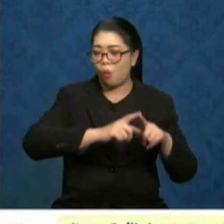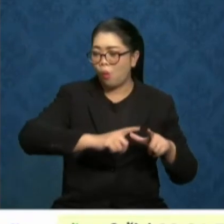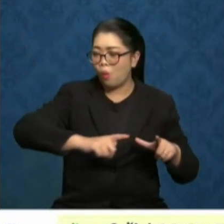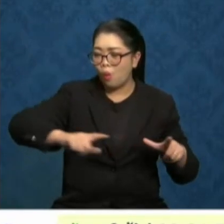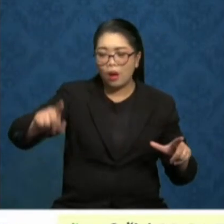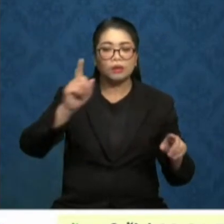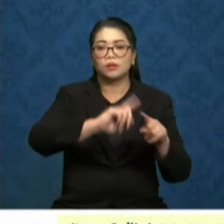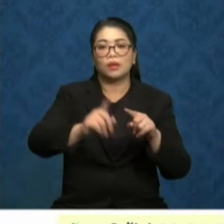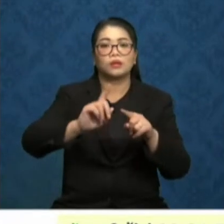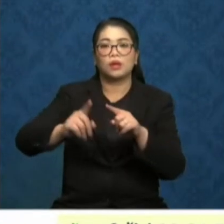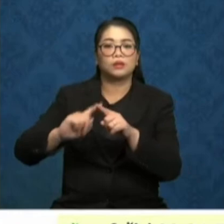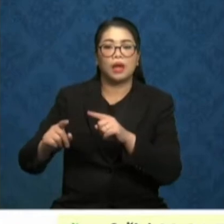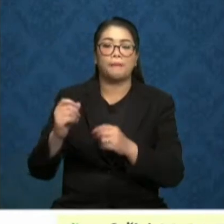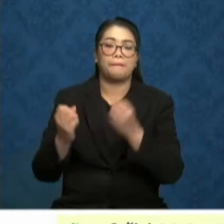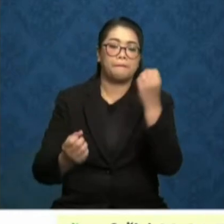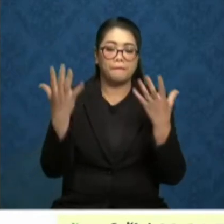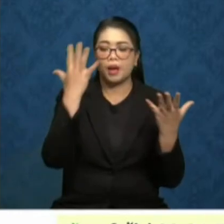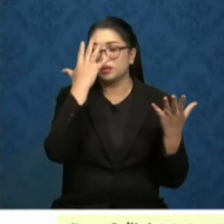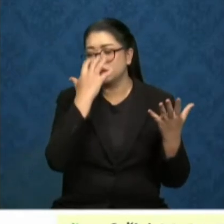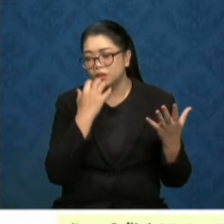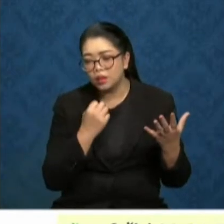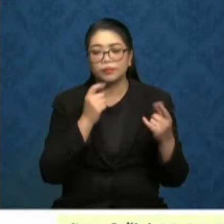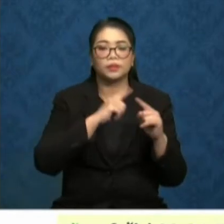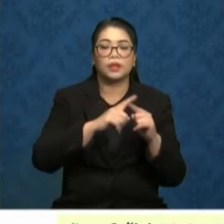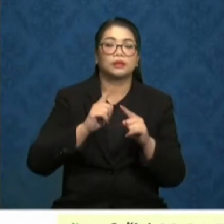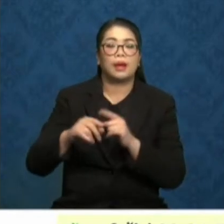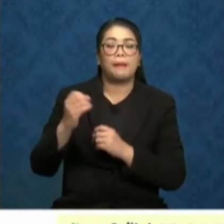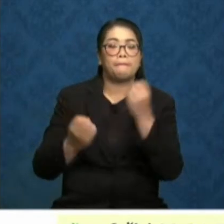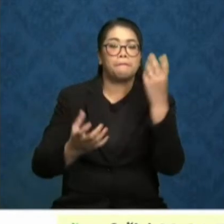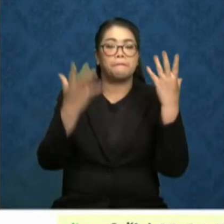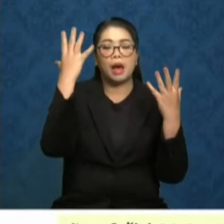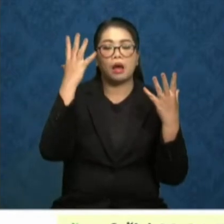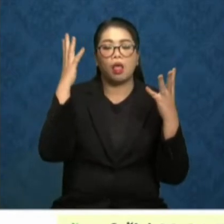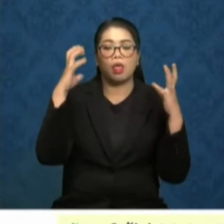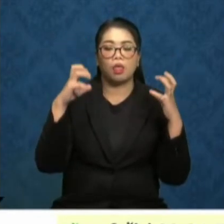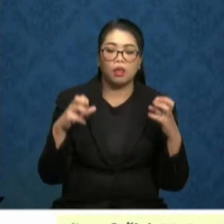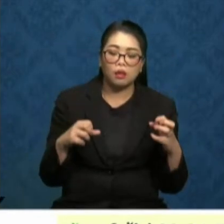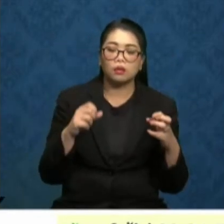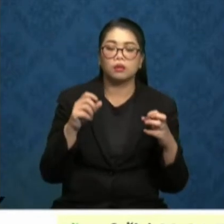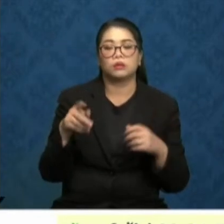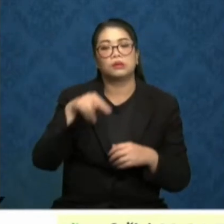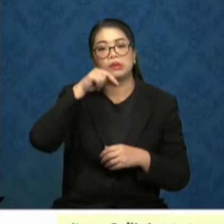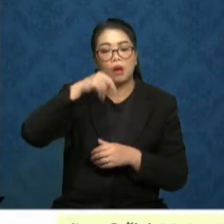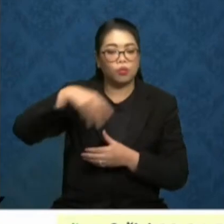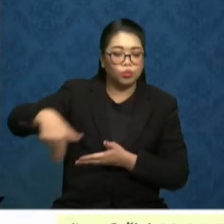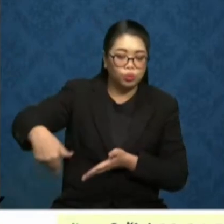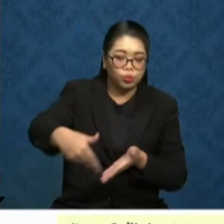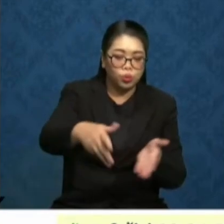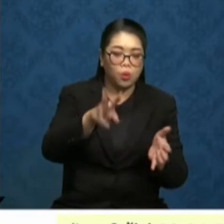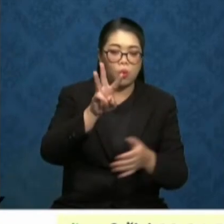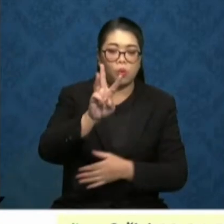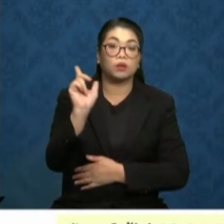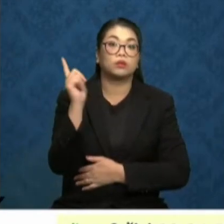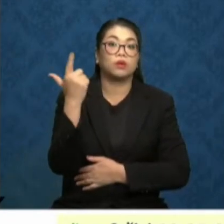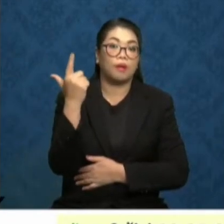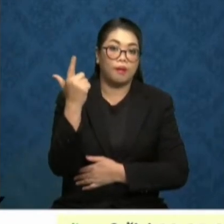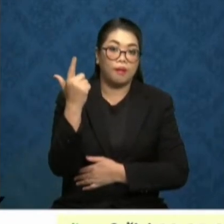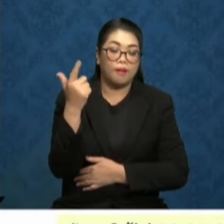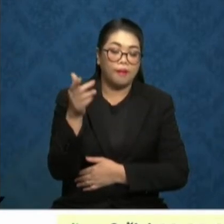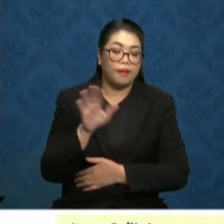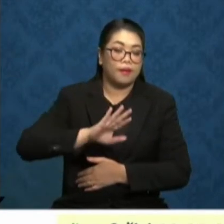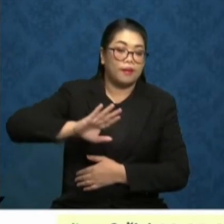โทมต่แล้ววี้เอง ในป่าเสรมโทมรุ่มน้ำวังทองฝั่งซ้าย